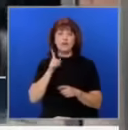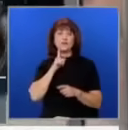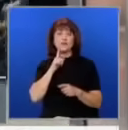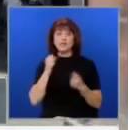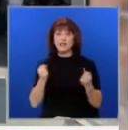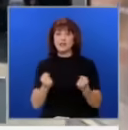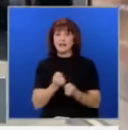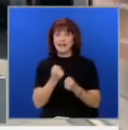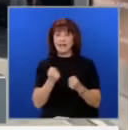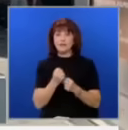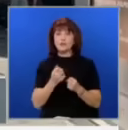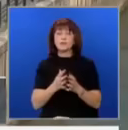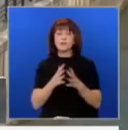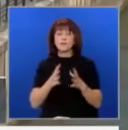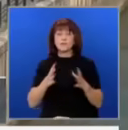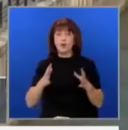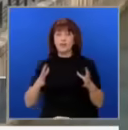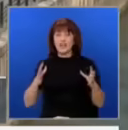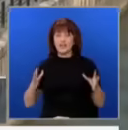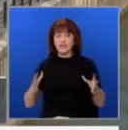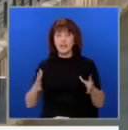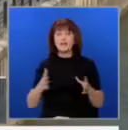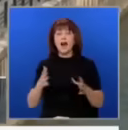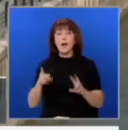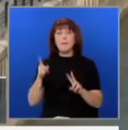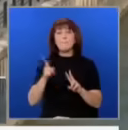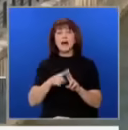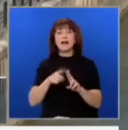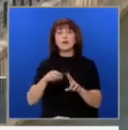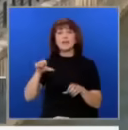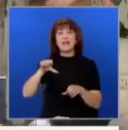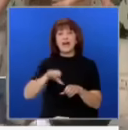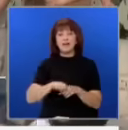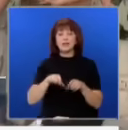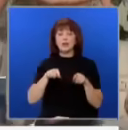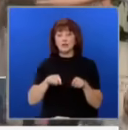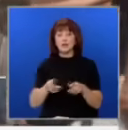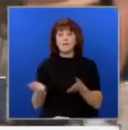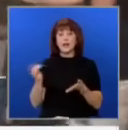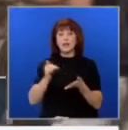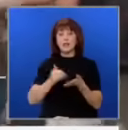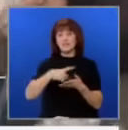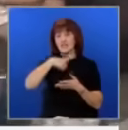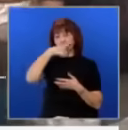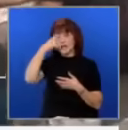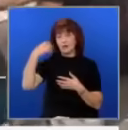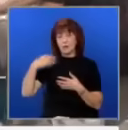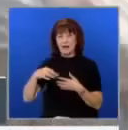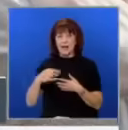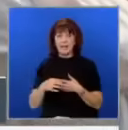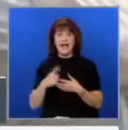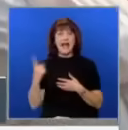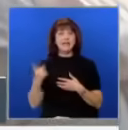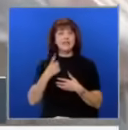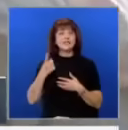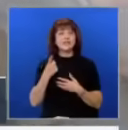дейност продължава да увеличава парниковите газове в атмосферата, а оттам и глобалното затопляне. Феноменът Ел Ниньо или единственото